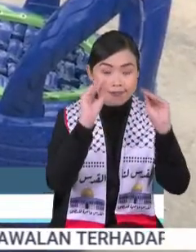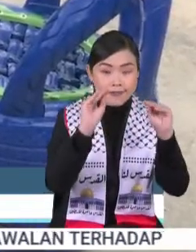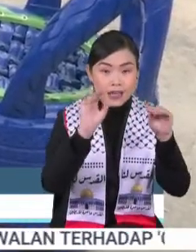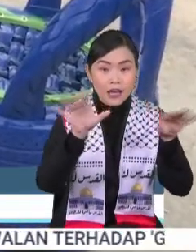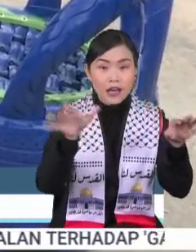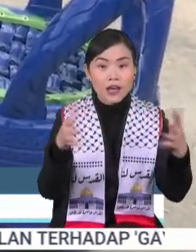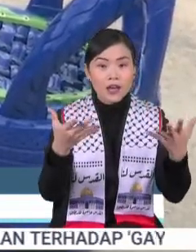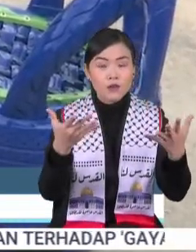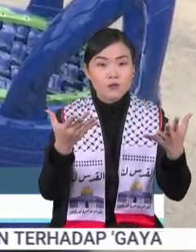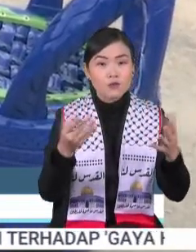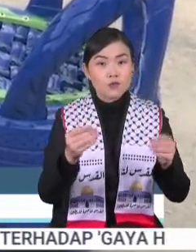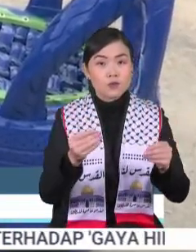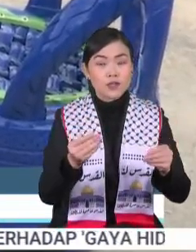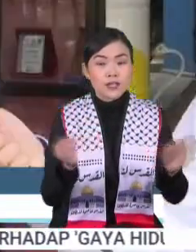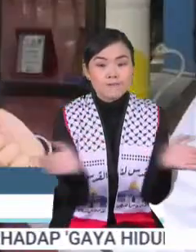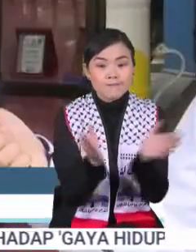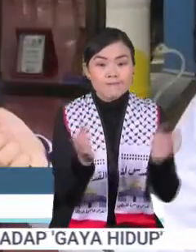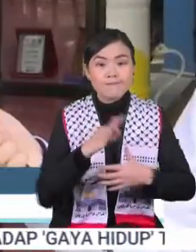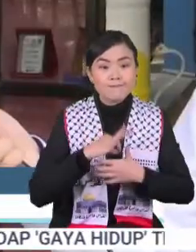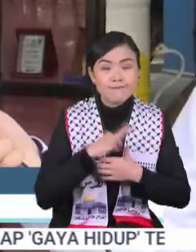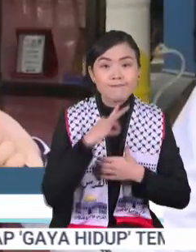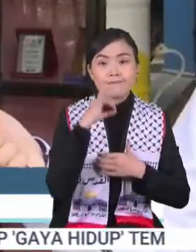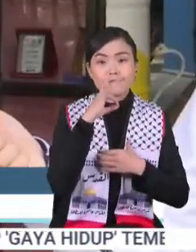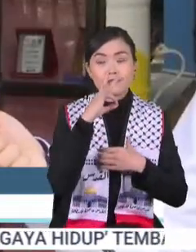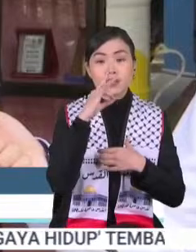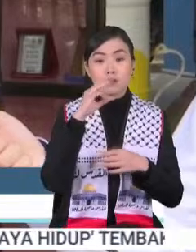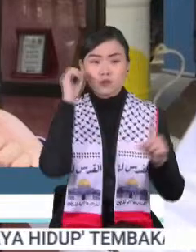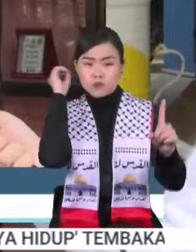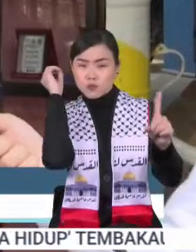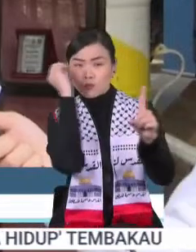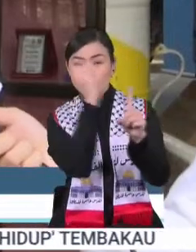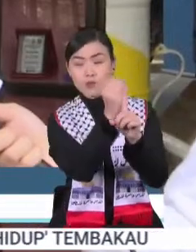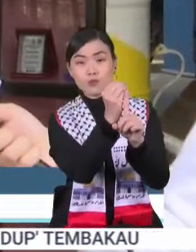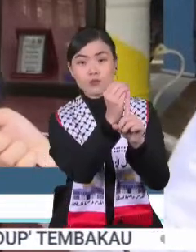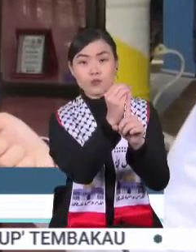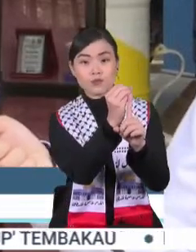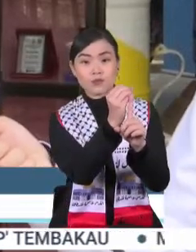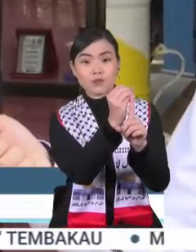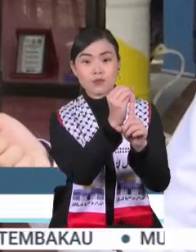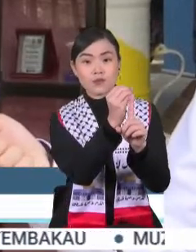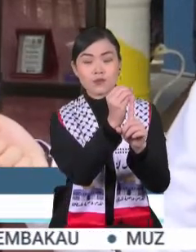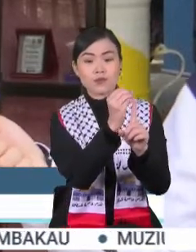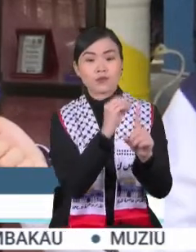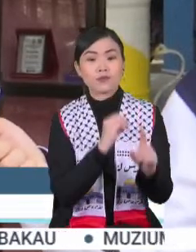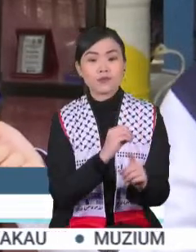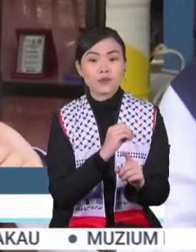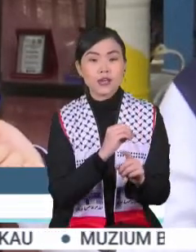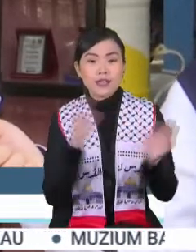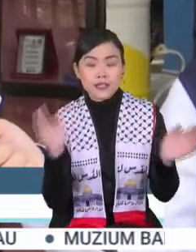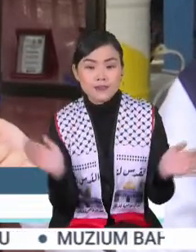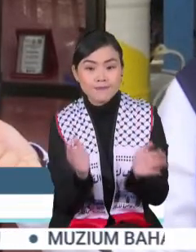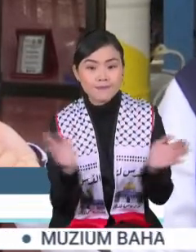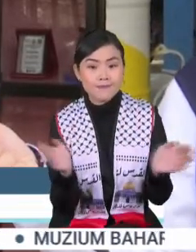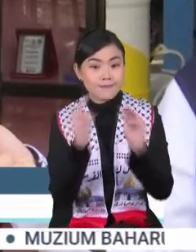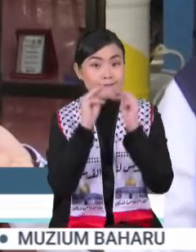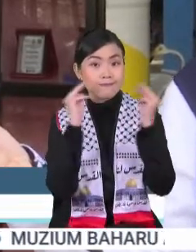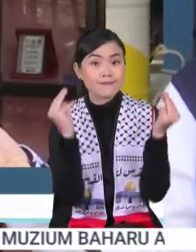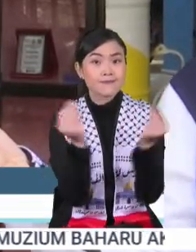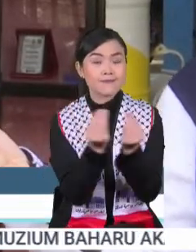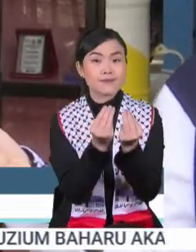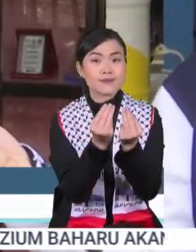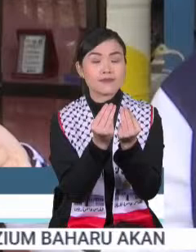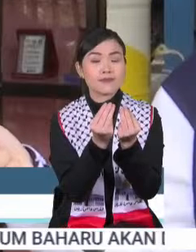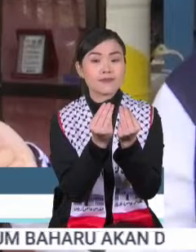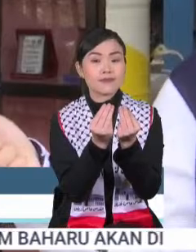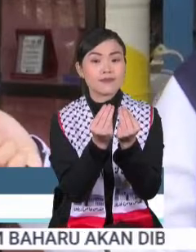Mereka memberi semangat sebab objektif kita adalah untuk supaya menggalakkan masyarakat